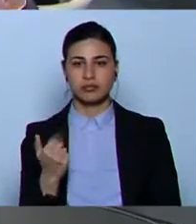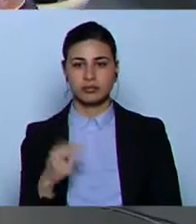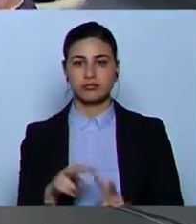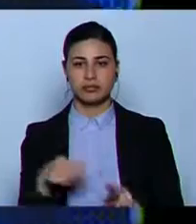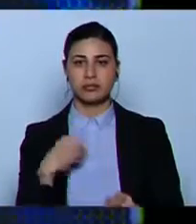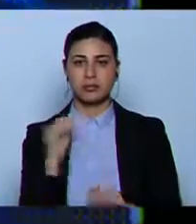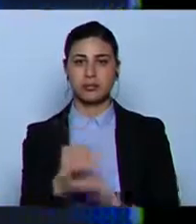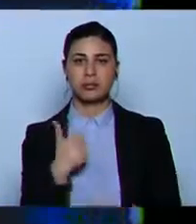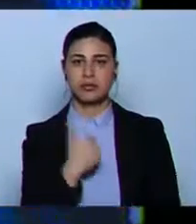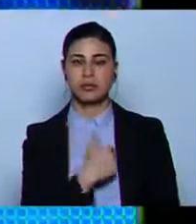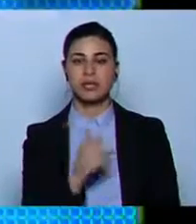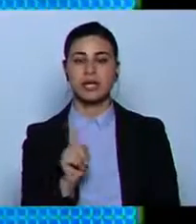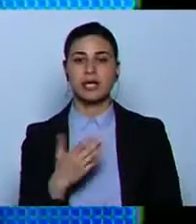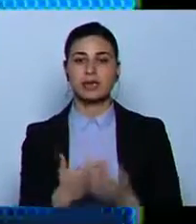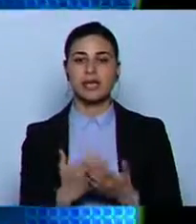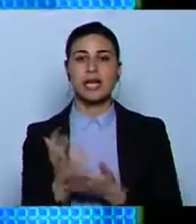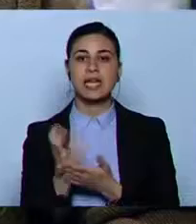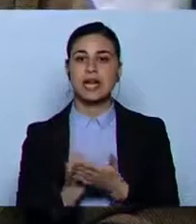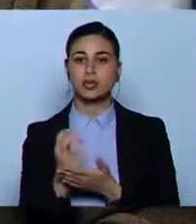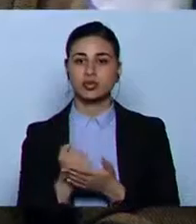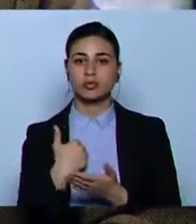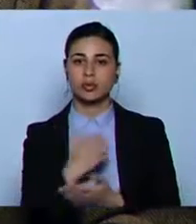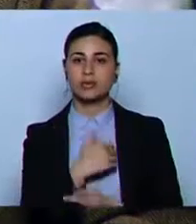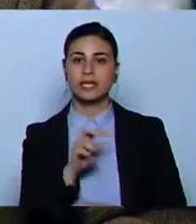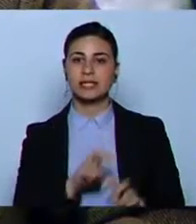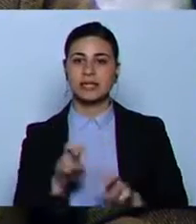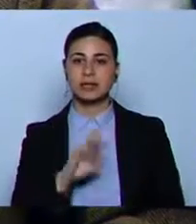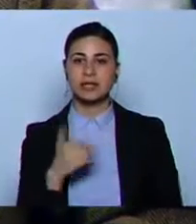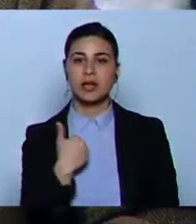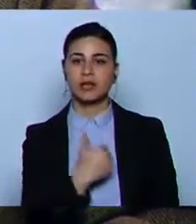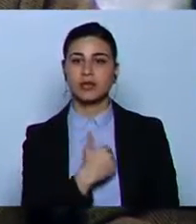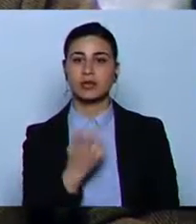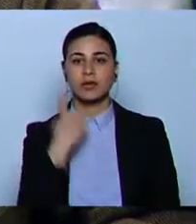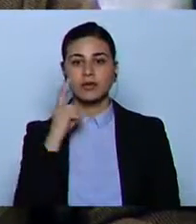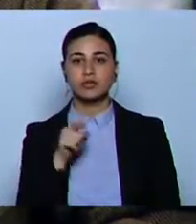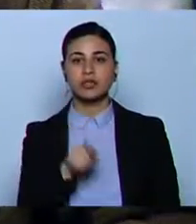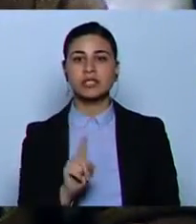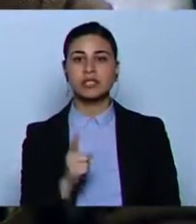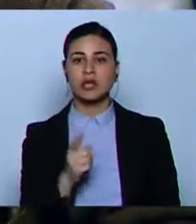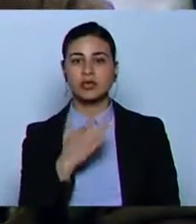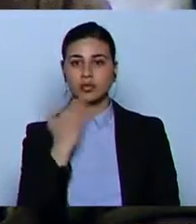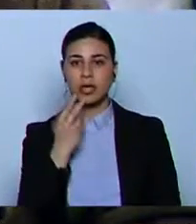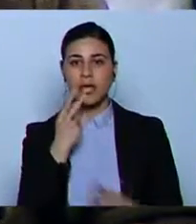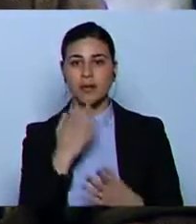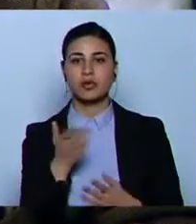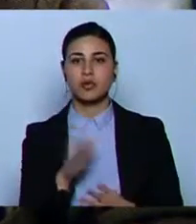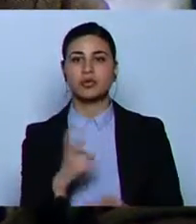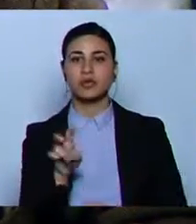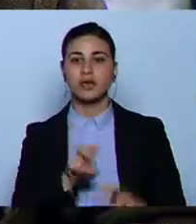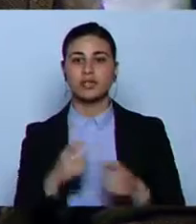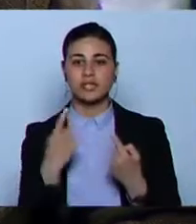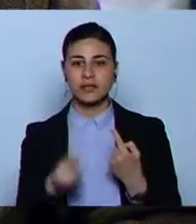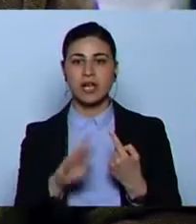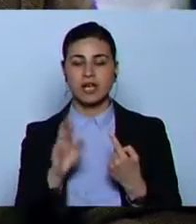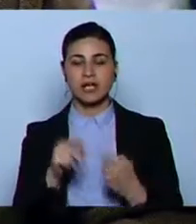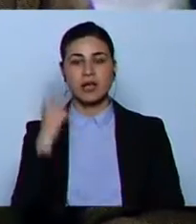მეცას დავამატებ თუ რაღაცა რესურსების ზემნა გვინდა და ვთქვათ გვინდა გავარკვიოთ ის თუ რატო არ არის ეფექტური, მაშინ უავეძებოთ სხვაგან